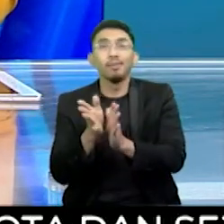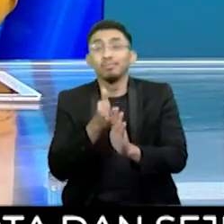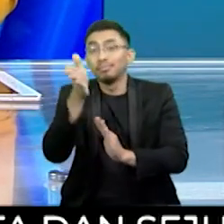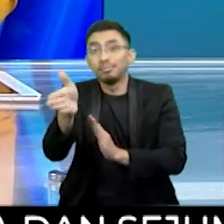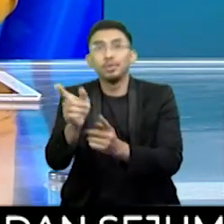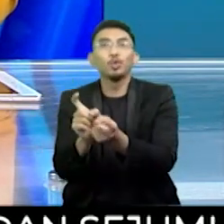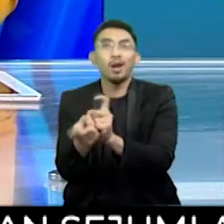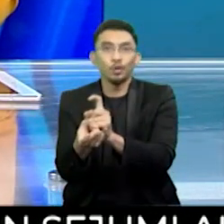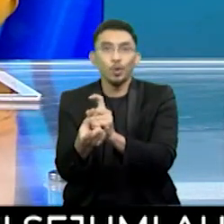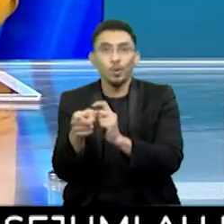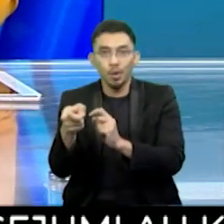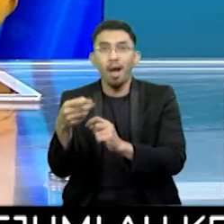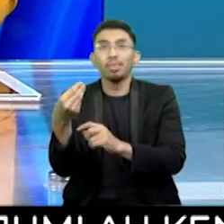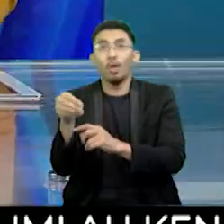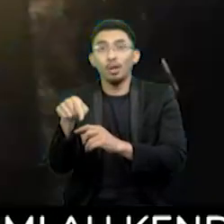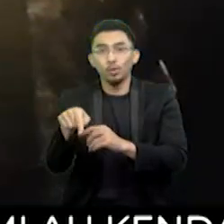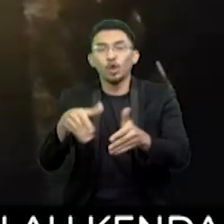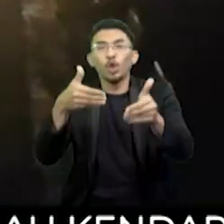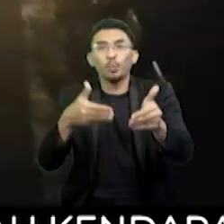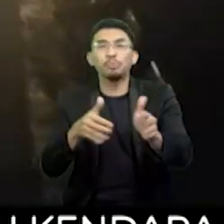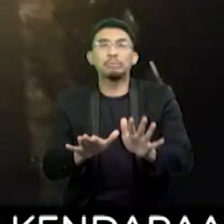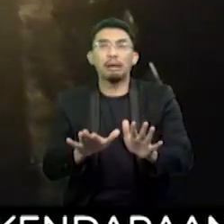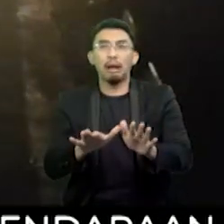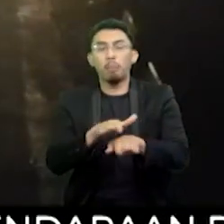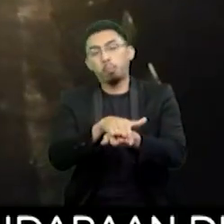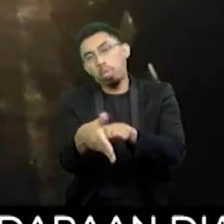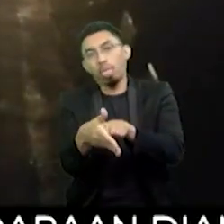di ruas tol sempat tertutup total.